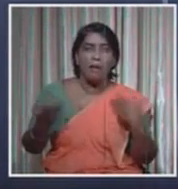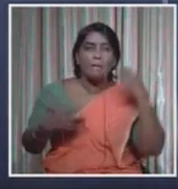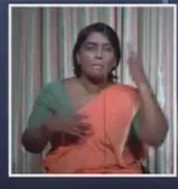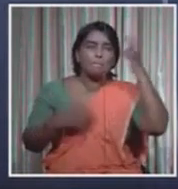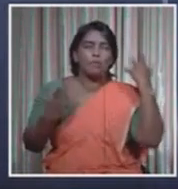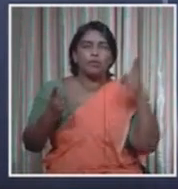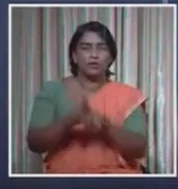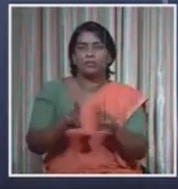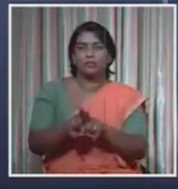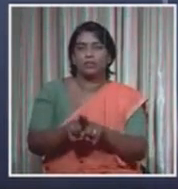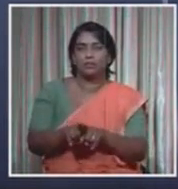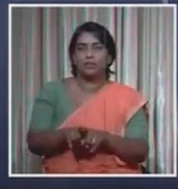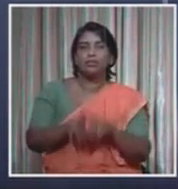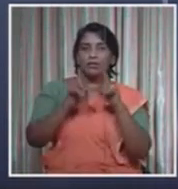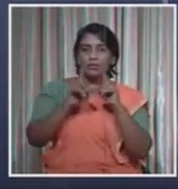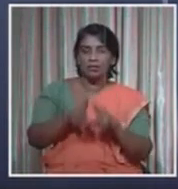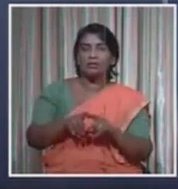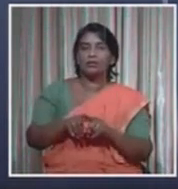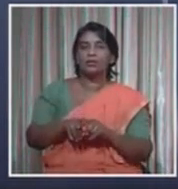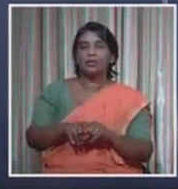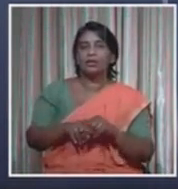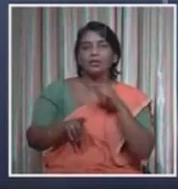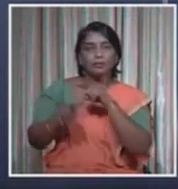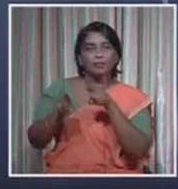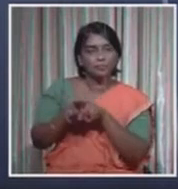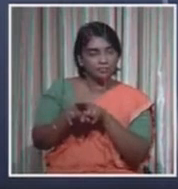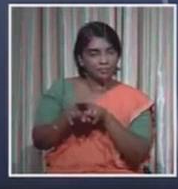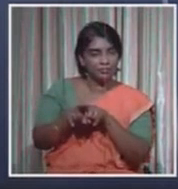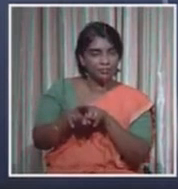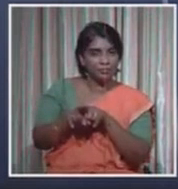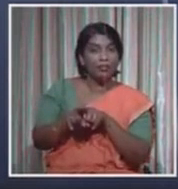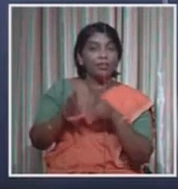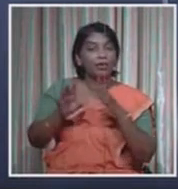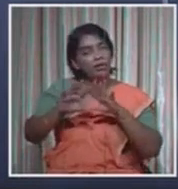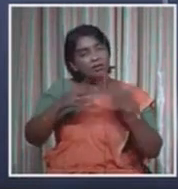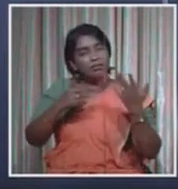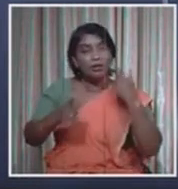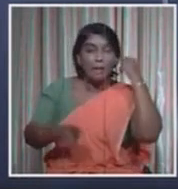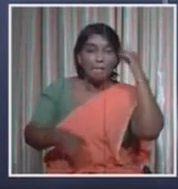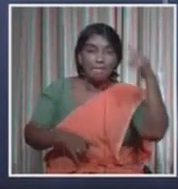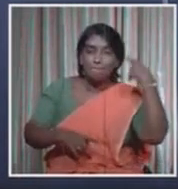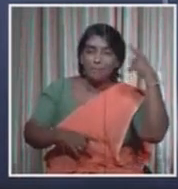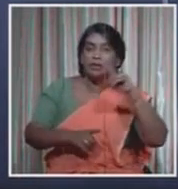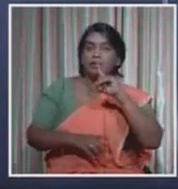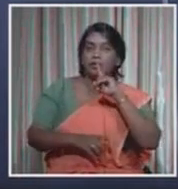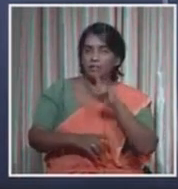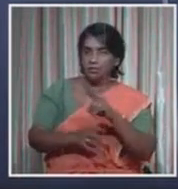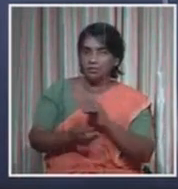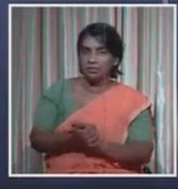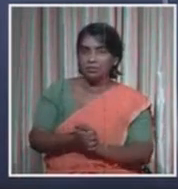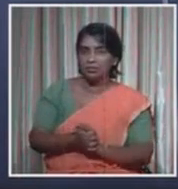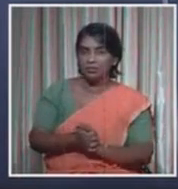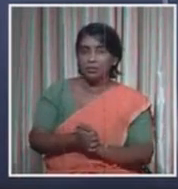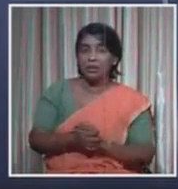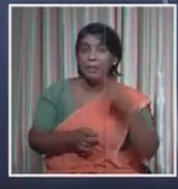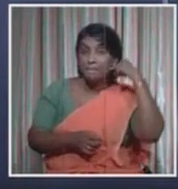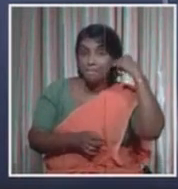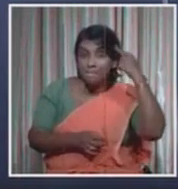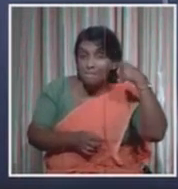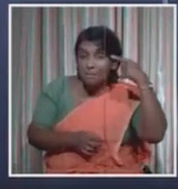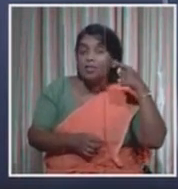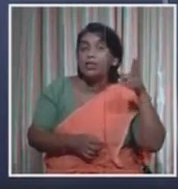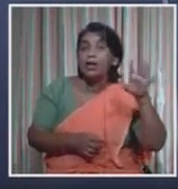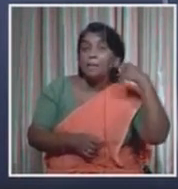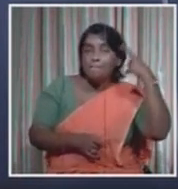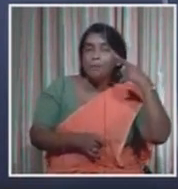නෝගේ කියලා කියනවා. ඒ නිසා මට නැති නෑනේ. ඒ නිසා කවුරු කාට පිස්ස කියලා කිව්වත් පිස්සන්ට නම්